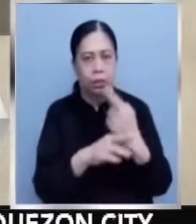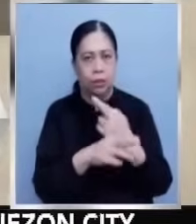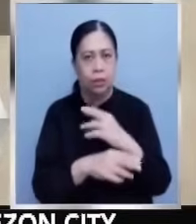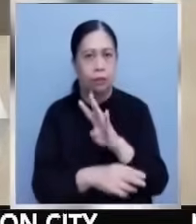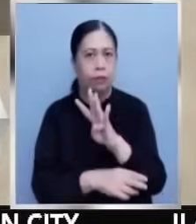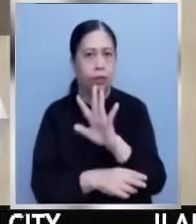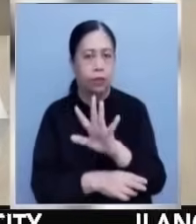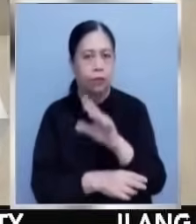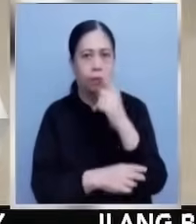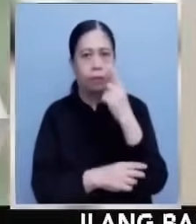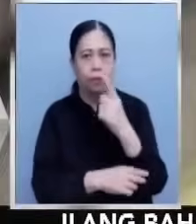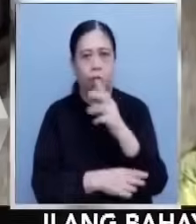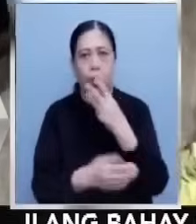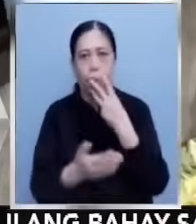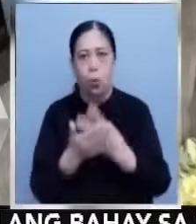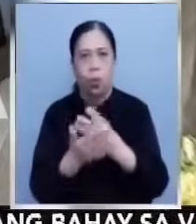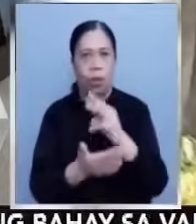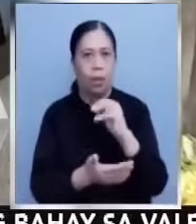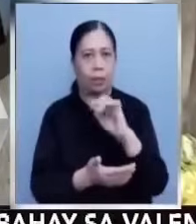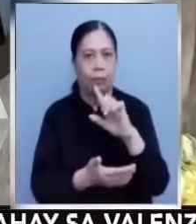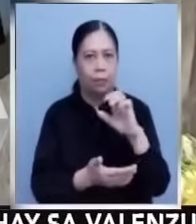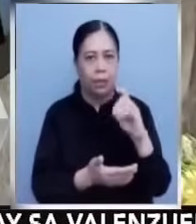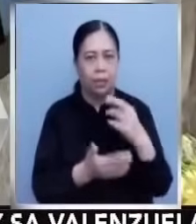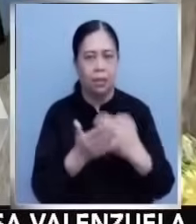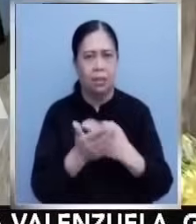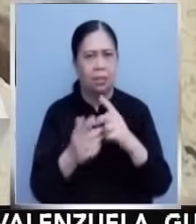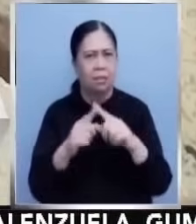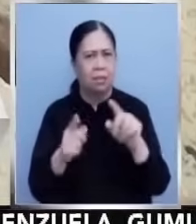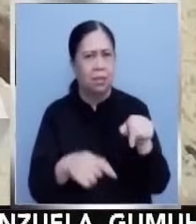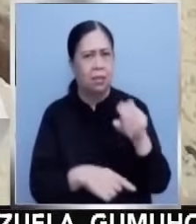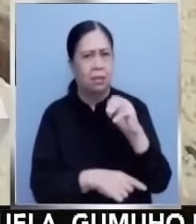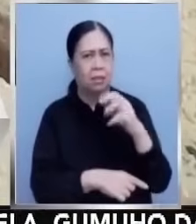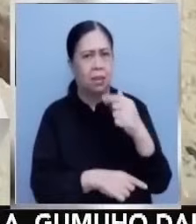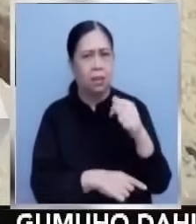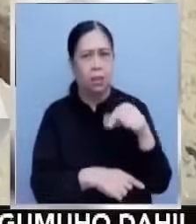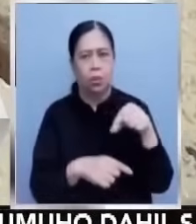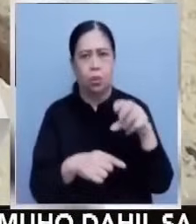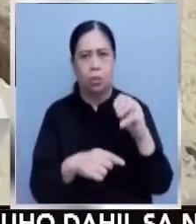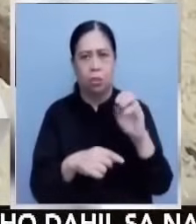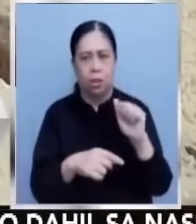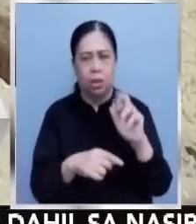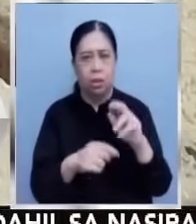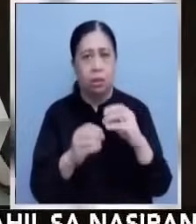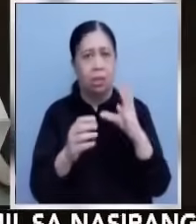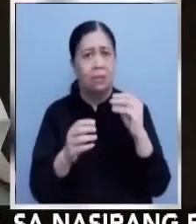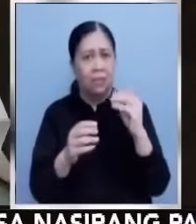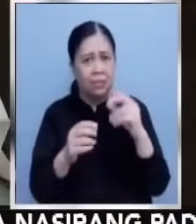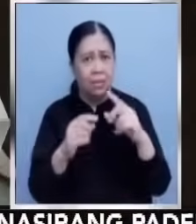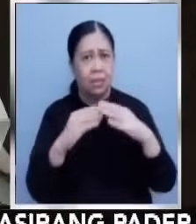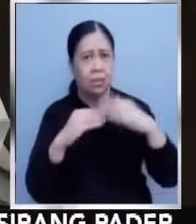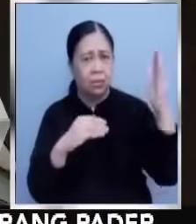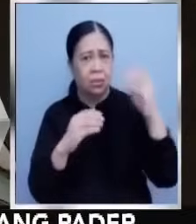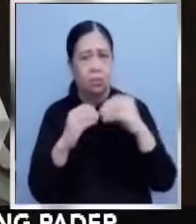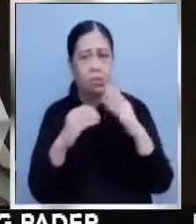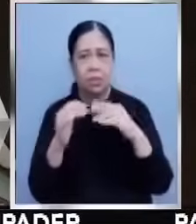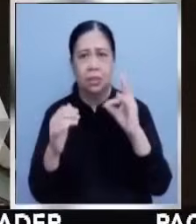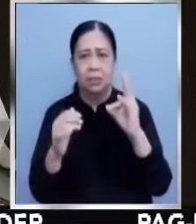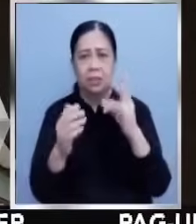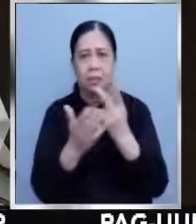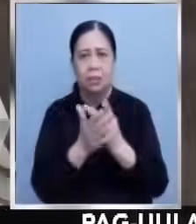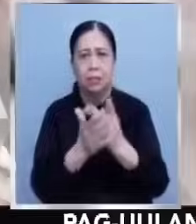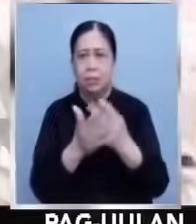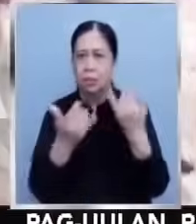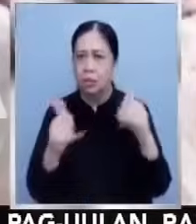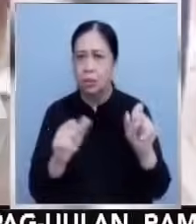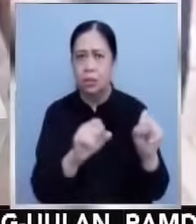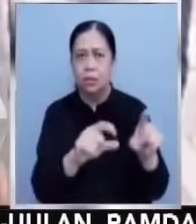pesos sa well-milled rice. Pero sa Mega Q-Mart sa Quezon City, mahigit 50 hanggang mahigit 70 pesos ang bentahan ng